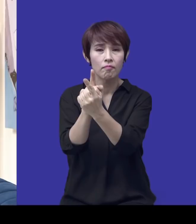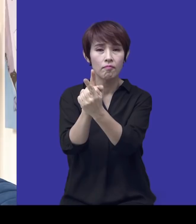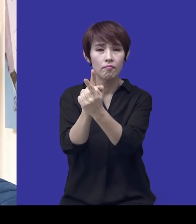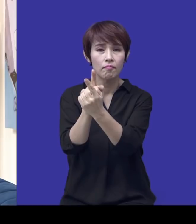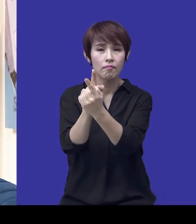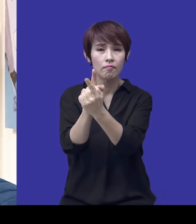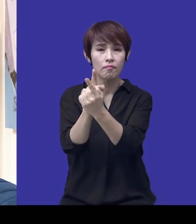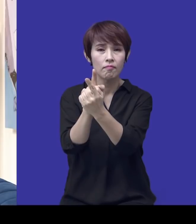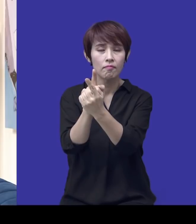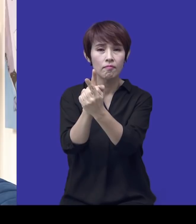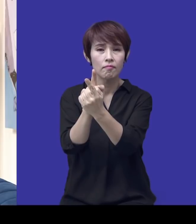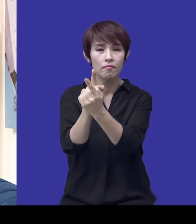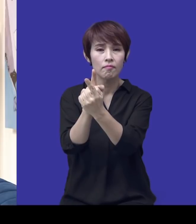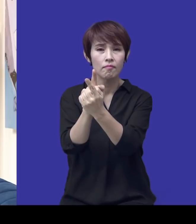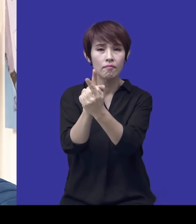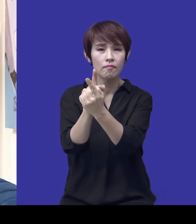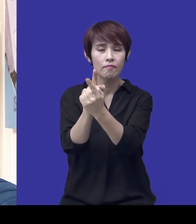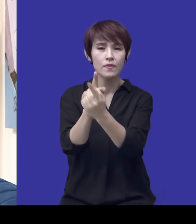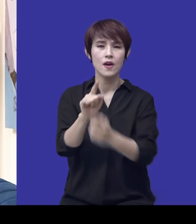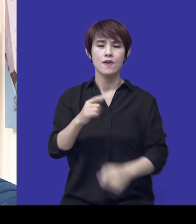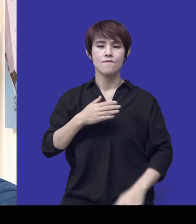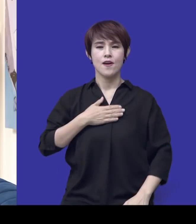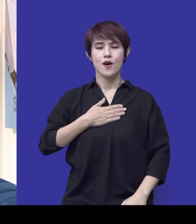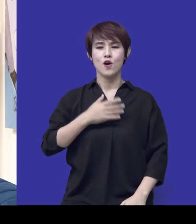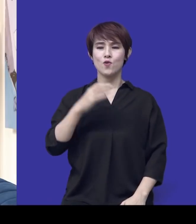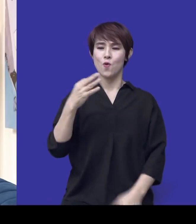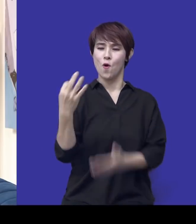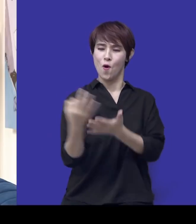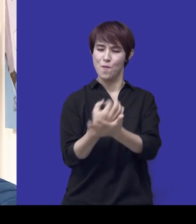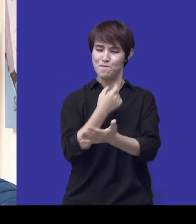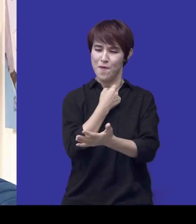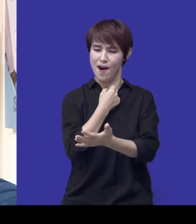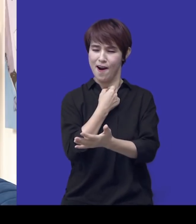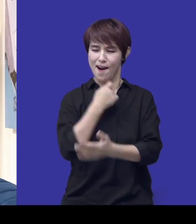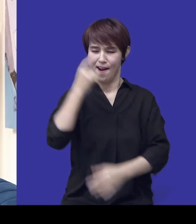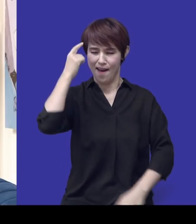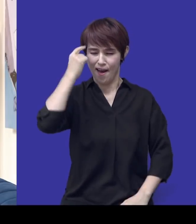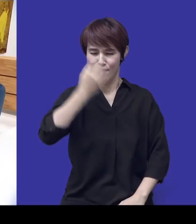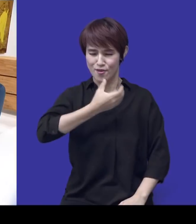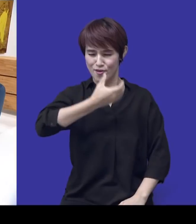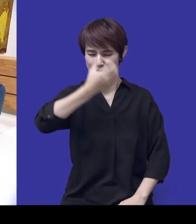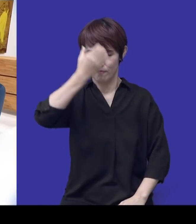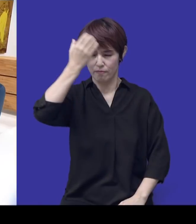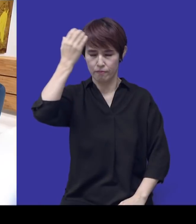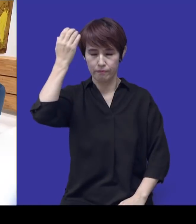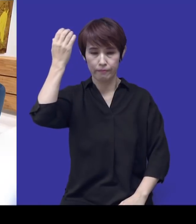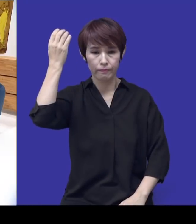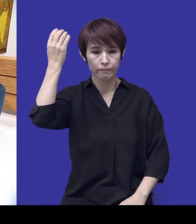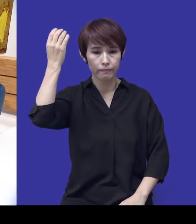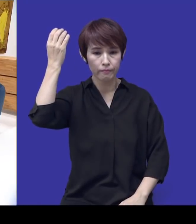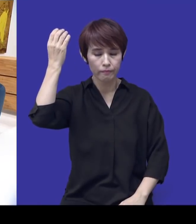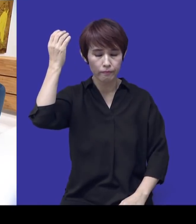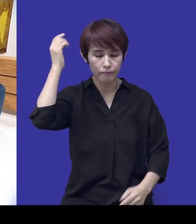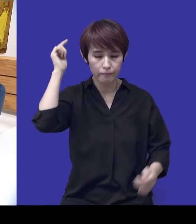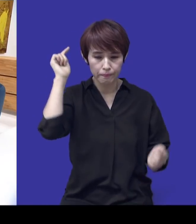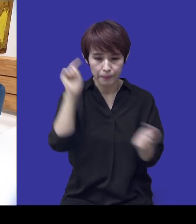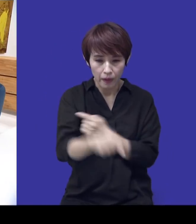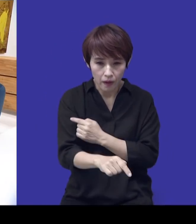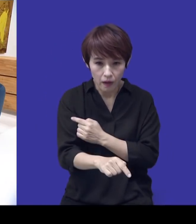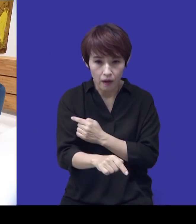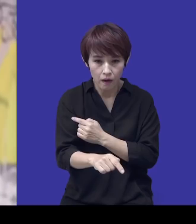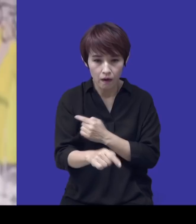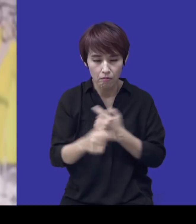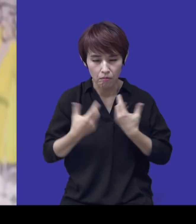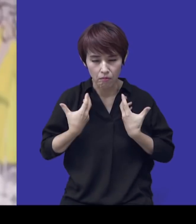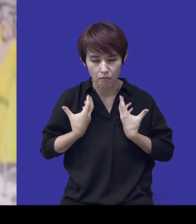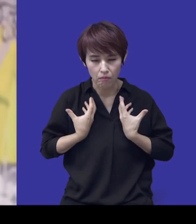그 꿈에 그 돈을 많이 벌겠다는 그 꿈이 그때 산산조각이 났었어요. 왜요? 그 이유는 저는